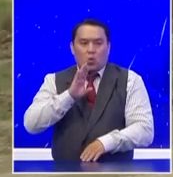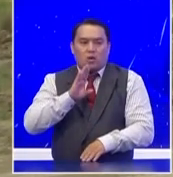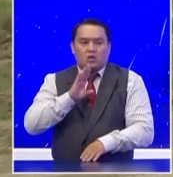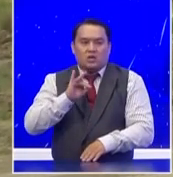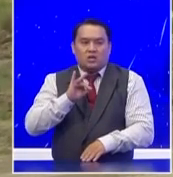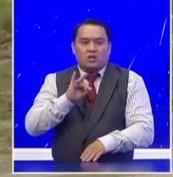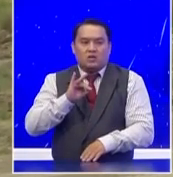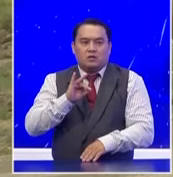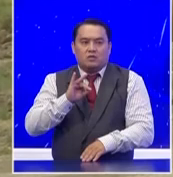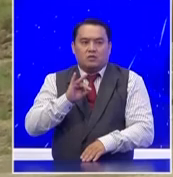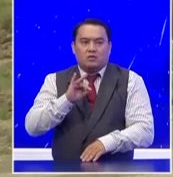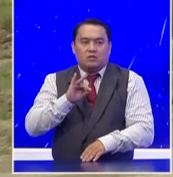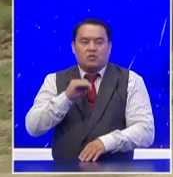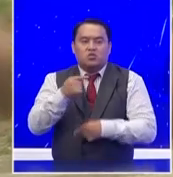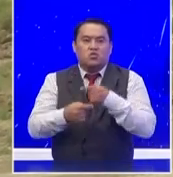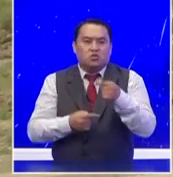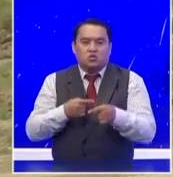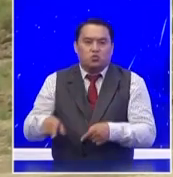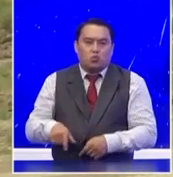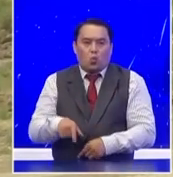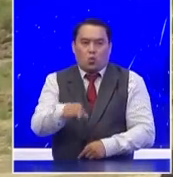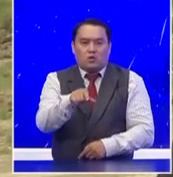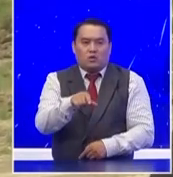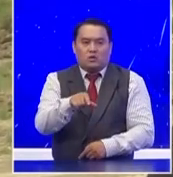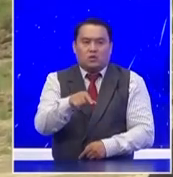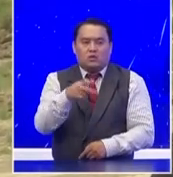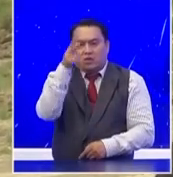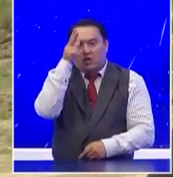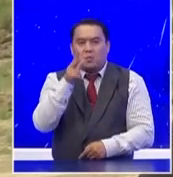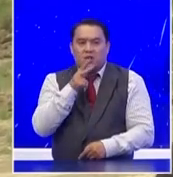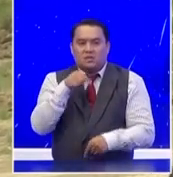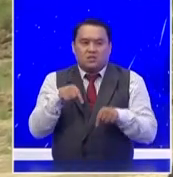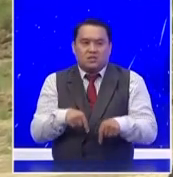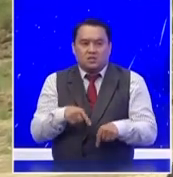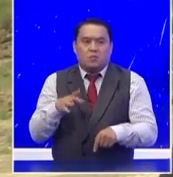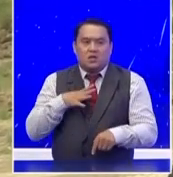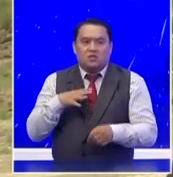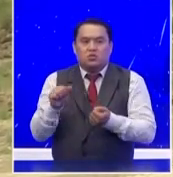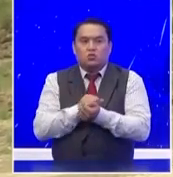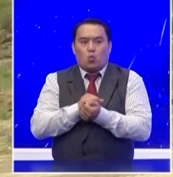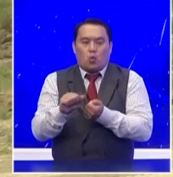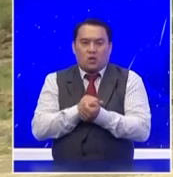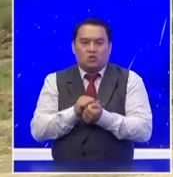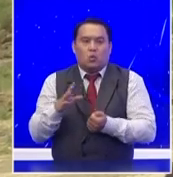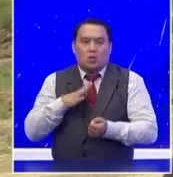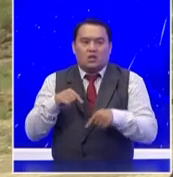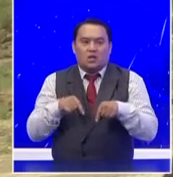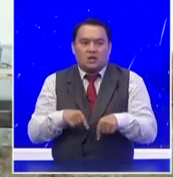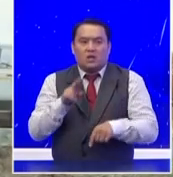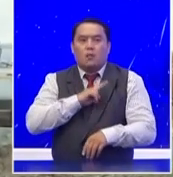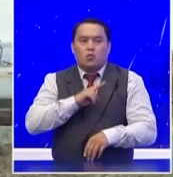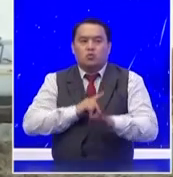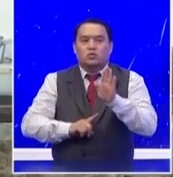мехочистки, и пускаем ее в другое русло, вот, чтобы за 3 месяца здесь хотя бы более-менее высохло, чтобы хотя бы здесь начать